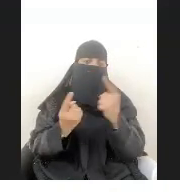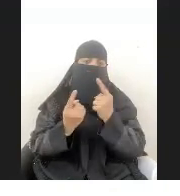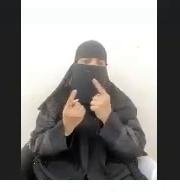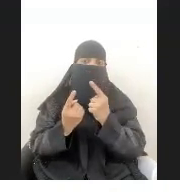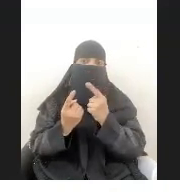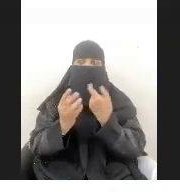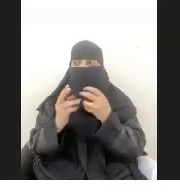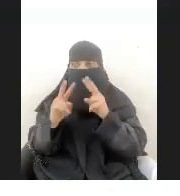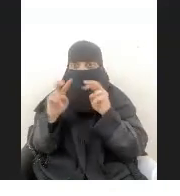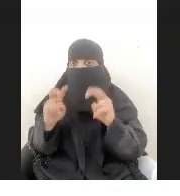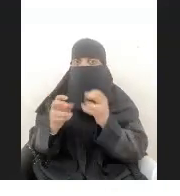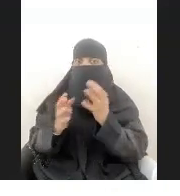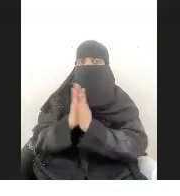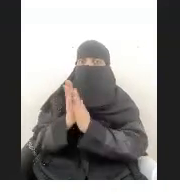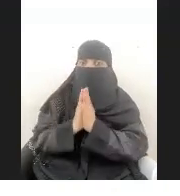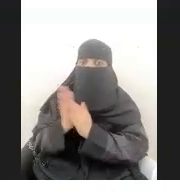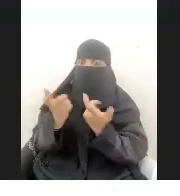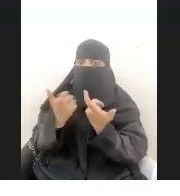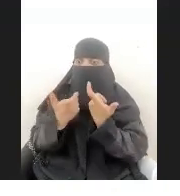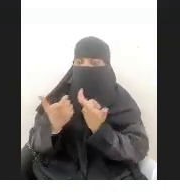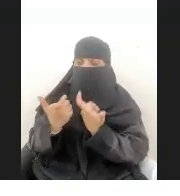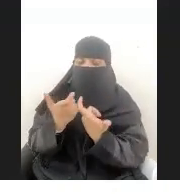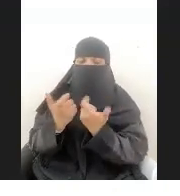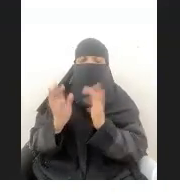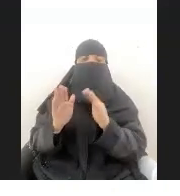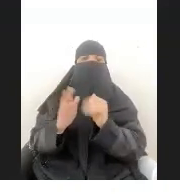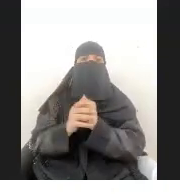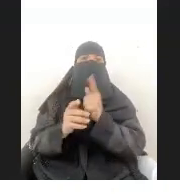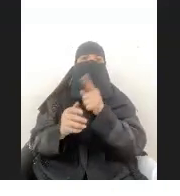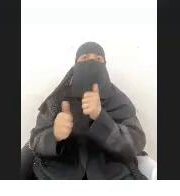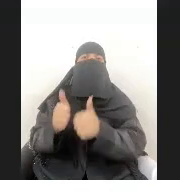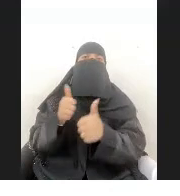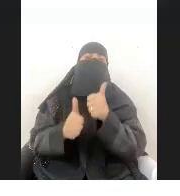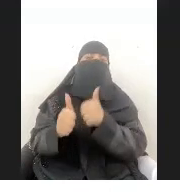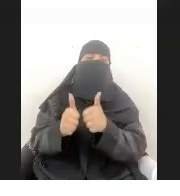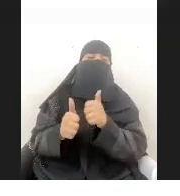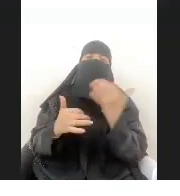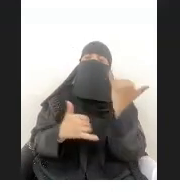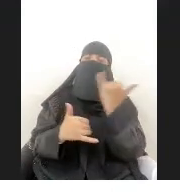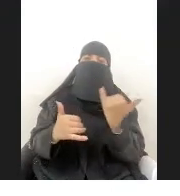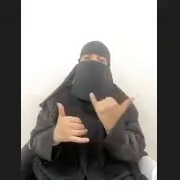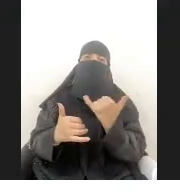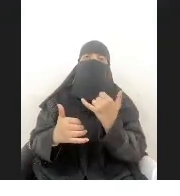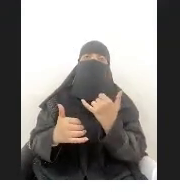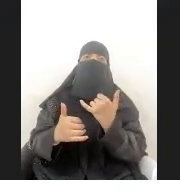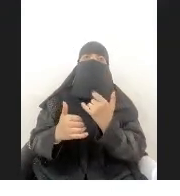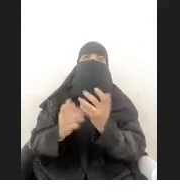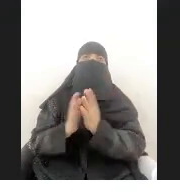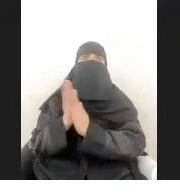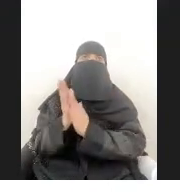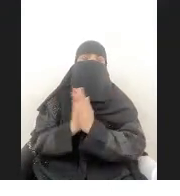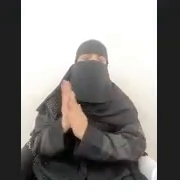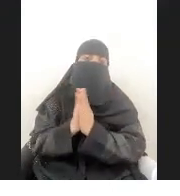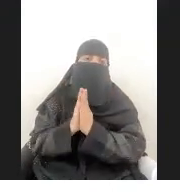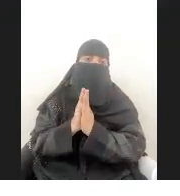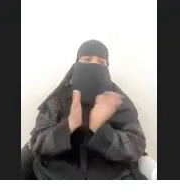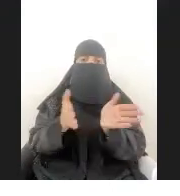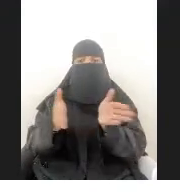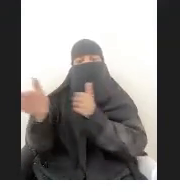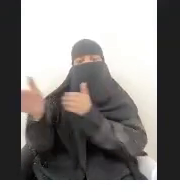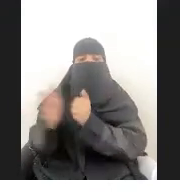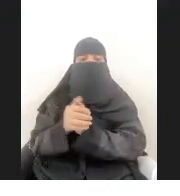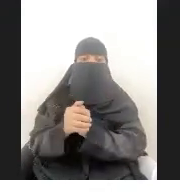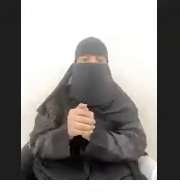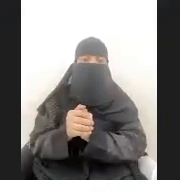طلابنا، ونتخلي أدوات التقييم لها معنى وقيمة. بالنسبة للأنشطة